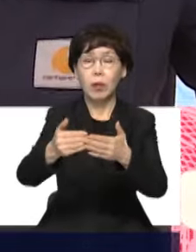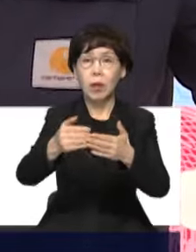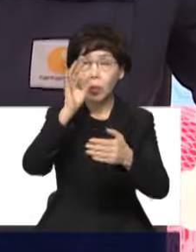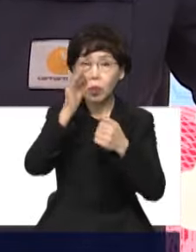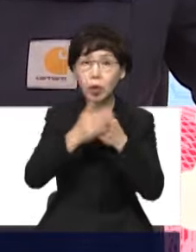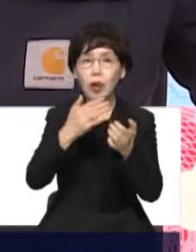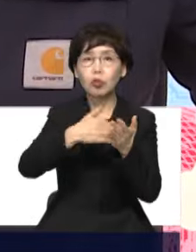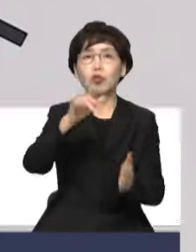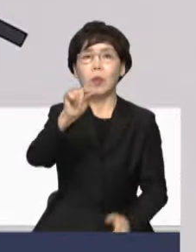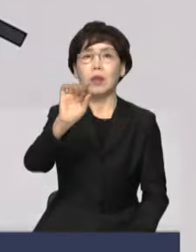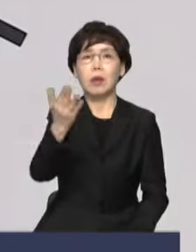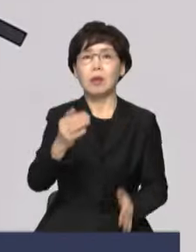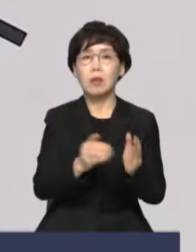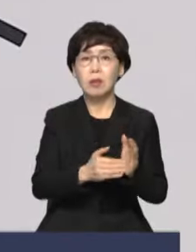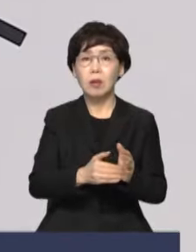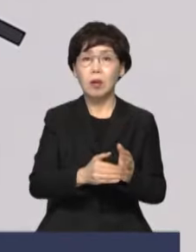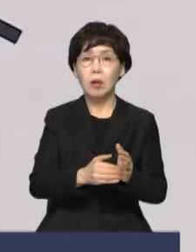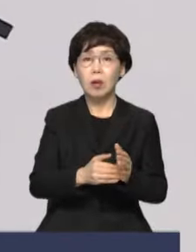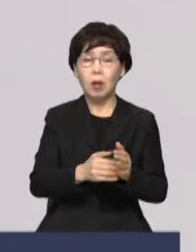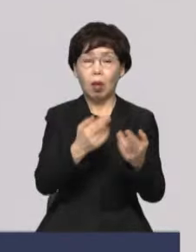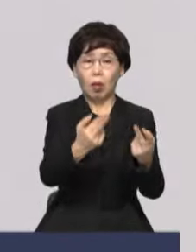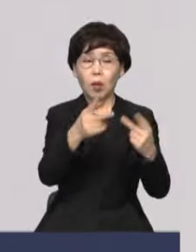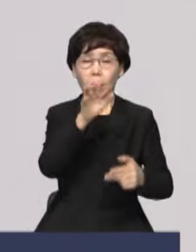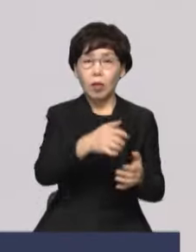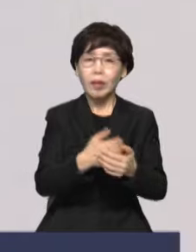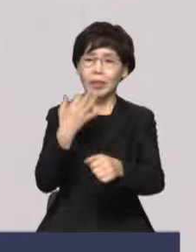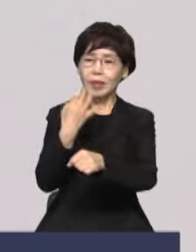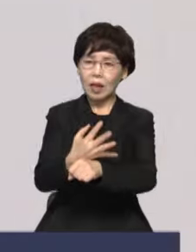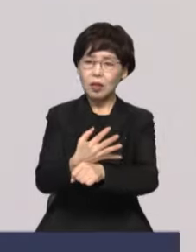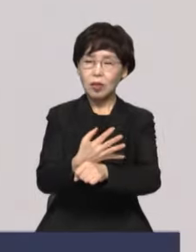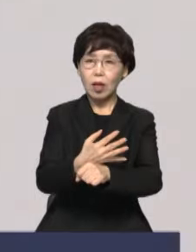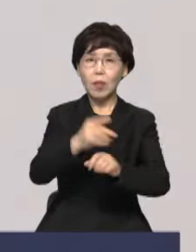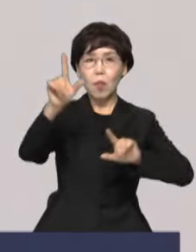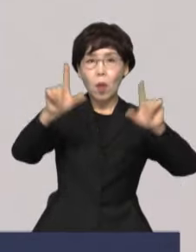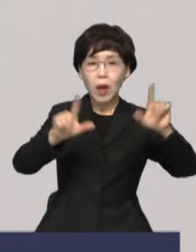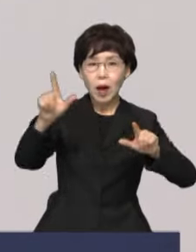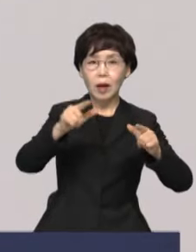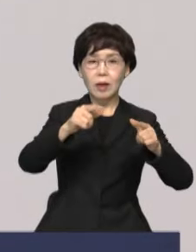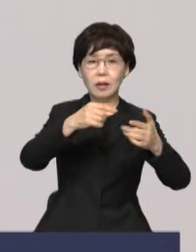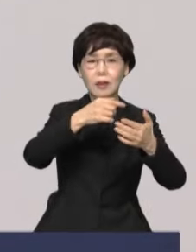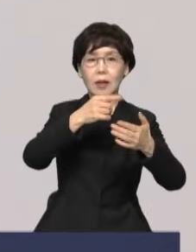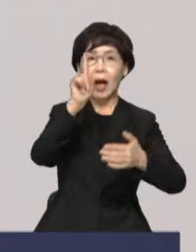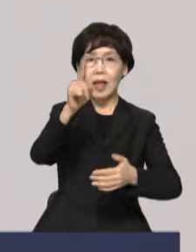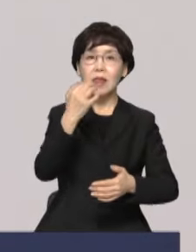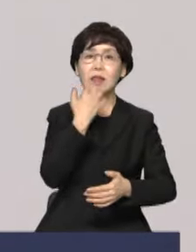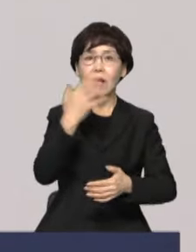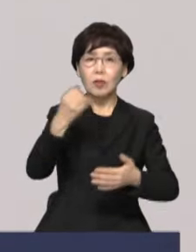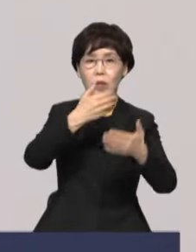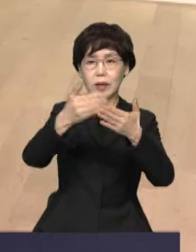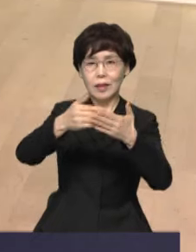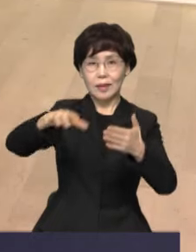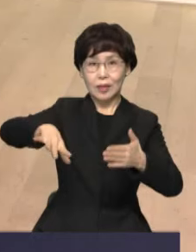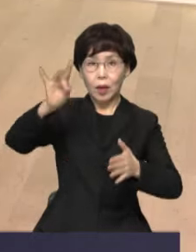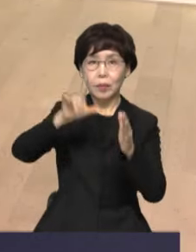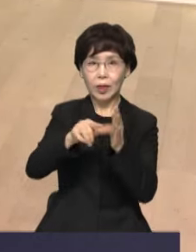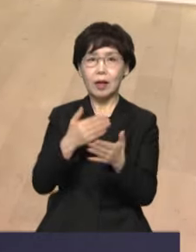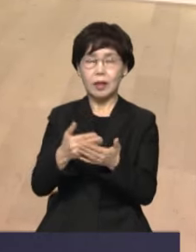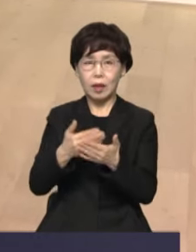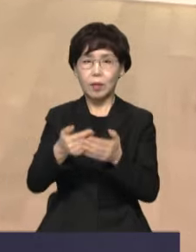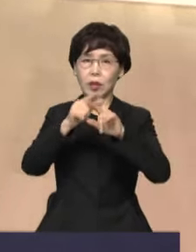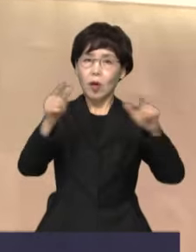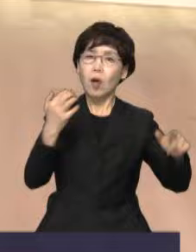몇만 장이 되더라고요. 여백 많은 화면에 단순한 기호나 형상을 단색으로 표현한 초기작부터